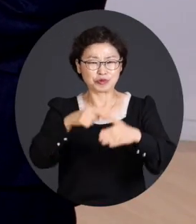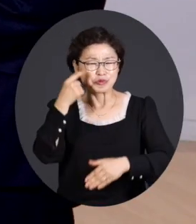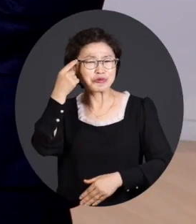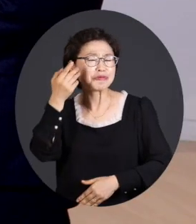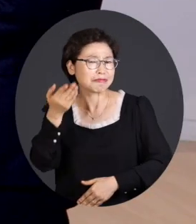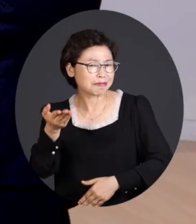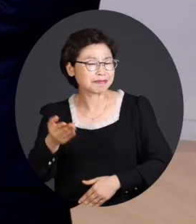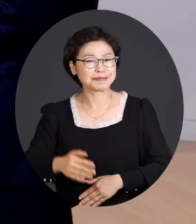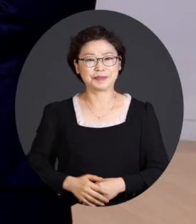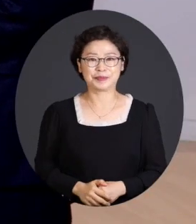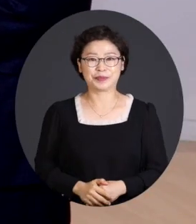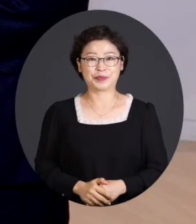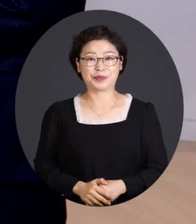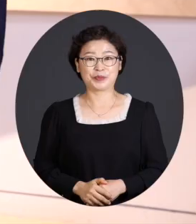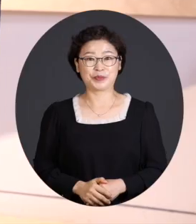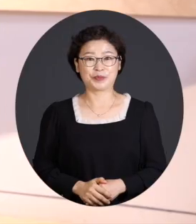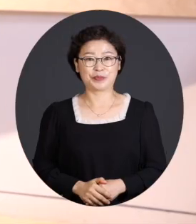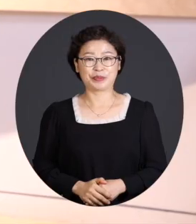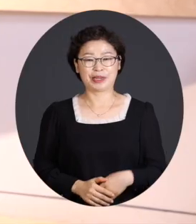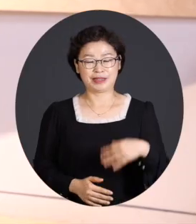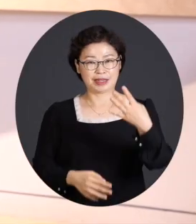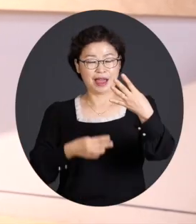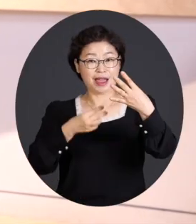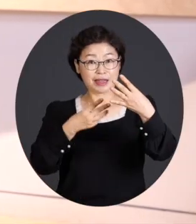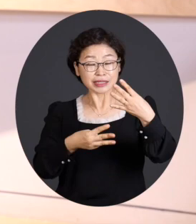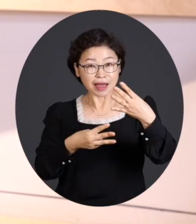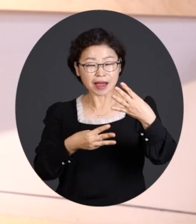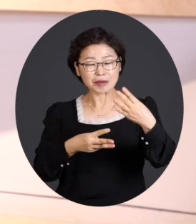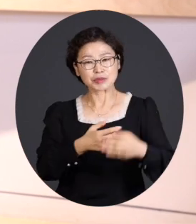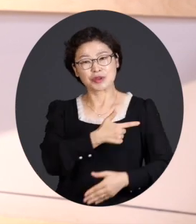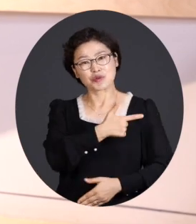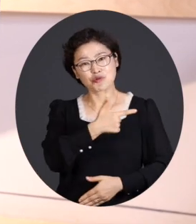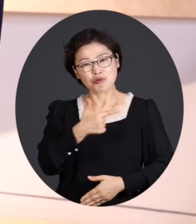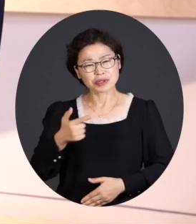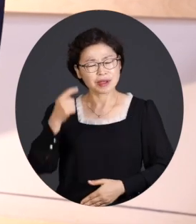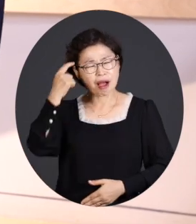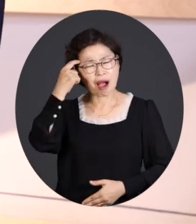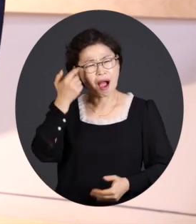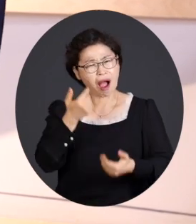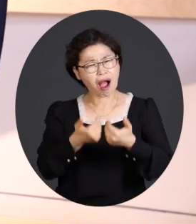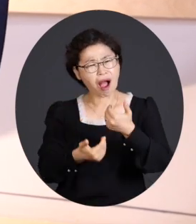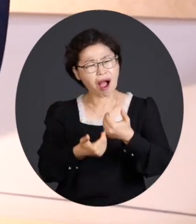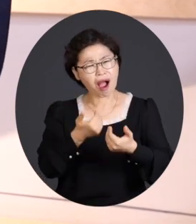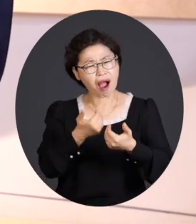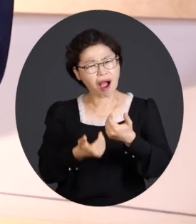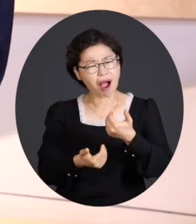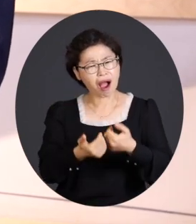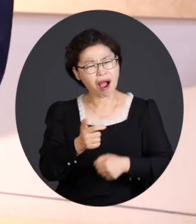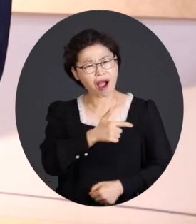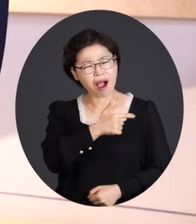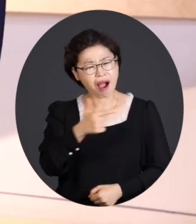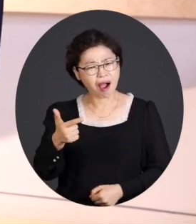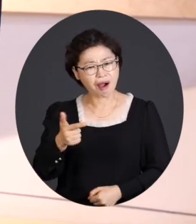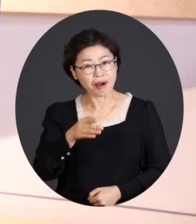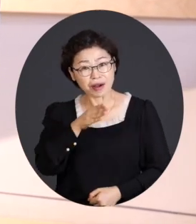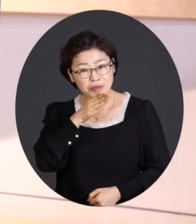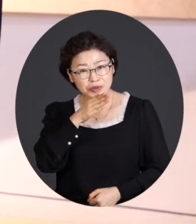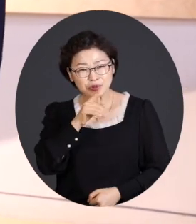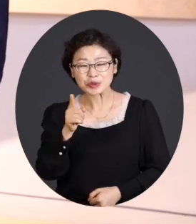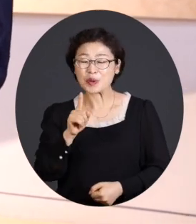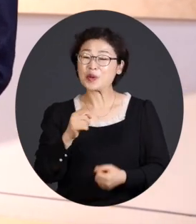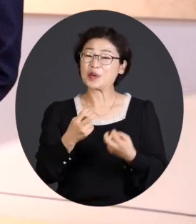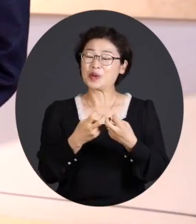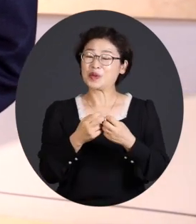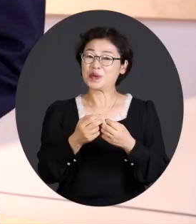좀 있습니다. 이게 사실 4.3은 굉장히 그 이념 갈등이 심할 것 같은데, 그렇죠. 어떻게 화해